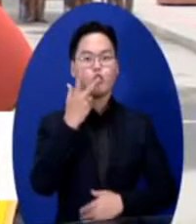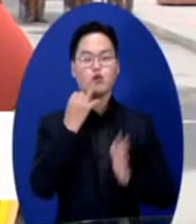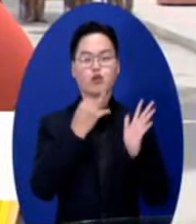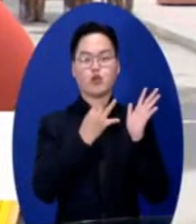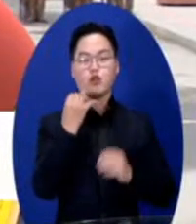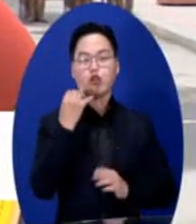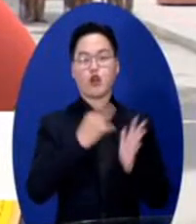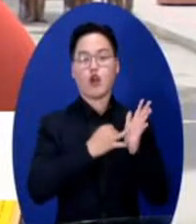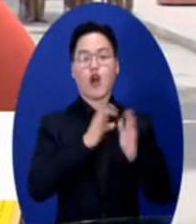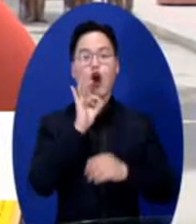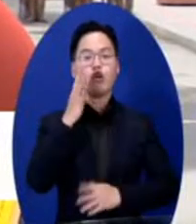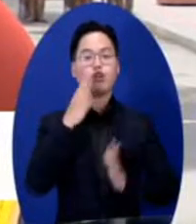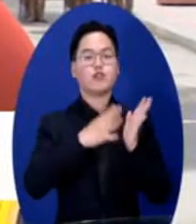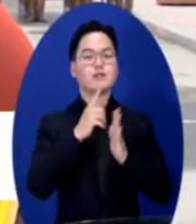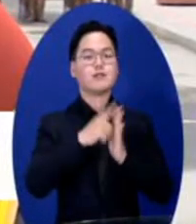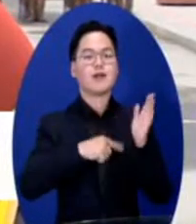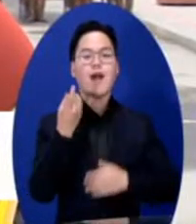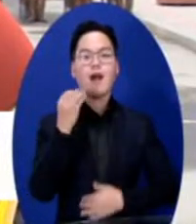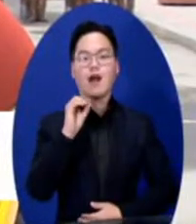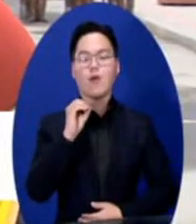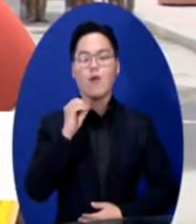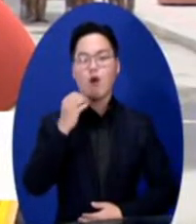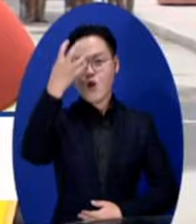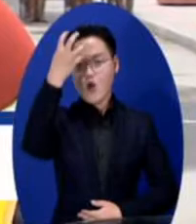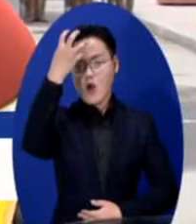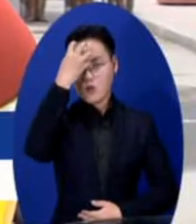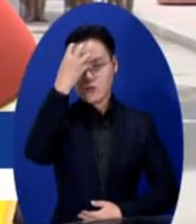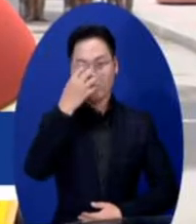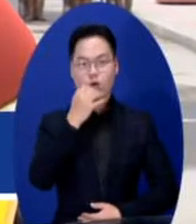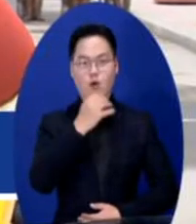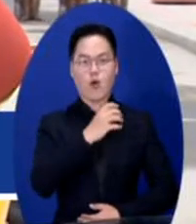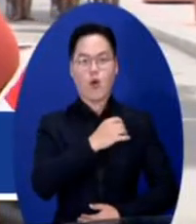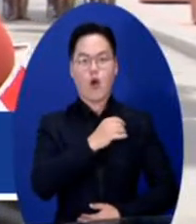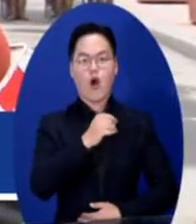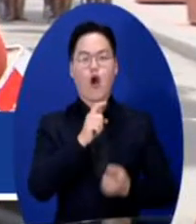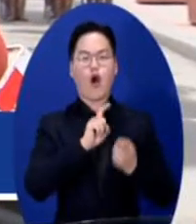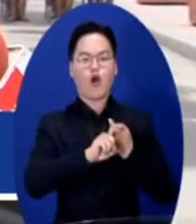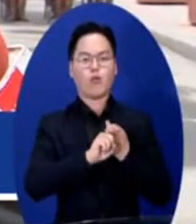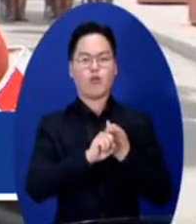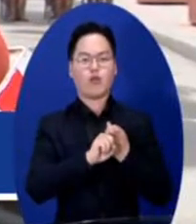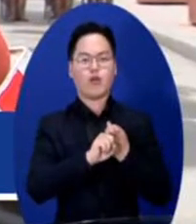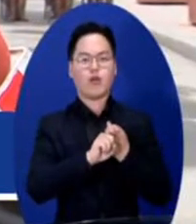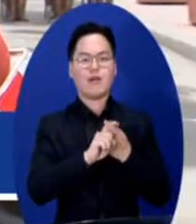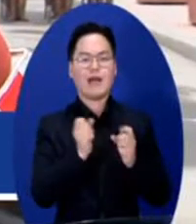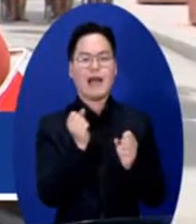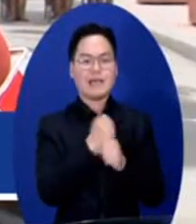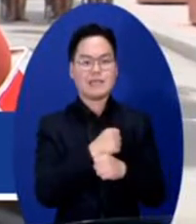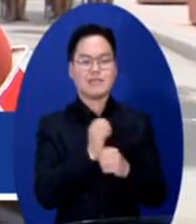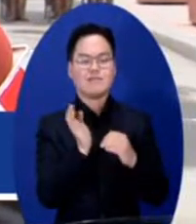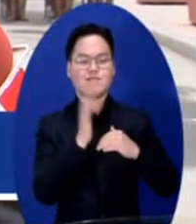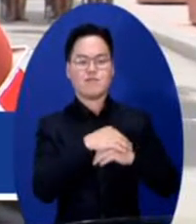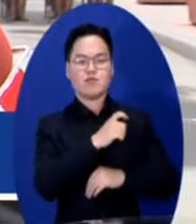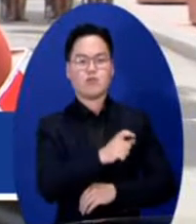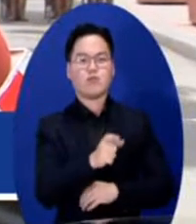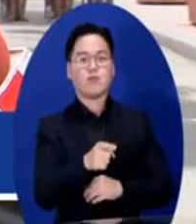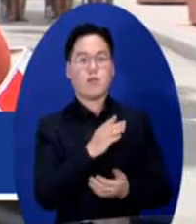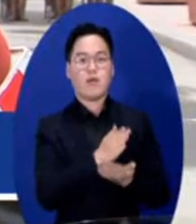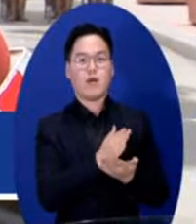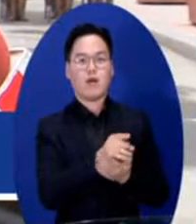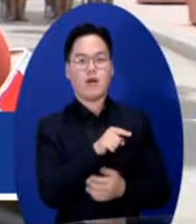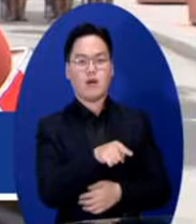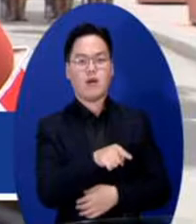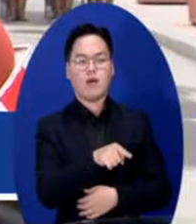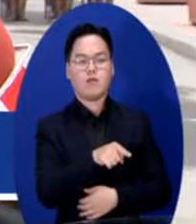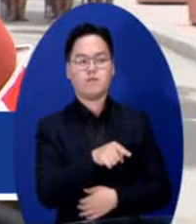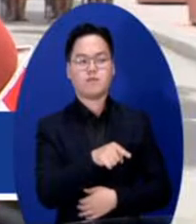Оны 9 сарын 10-ны өдөр бол улс төрийн их хилмигдүүлэлтийн ялангуяа хомроглон хилмигдүүлсэн тэр өдрөө гэж үздэг. Өөрөөр